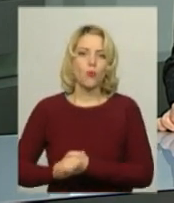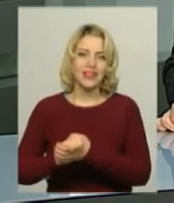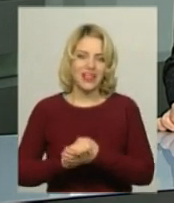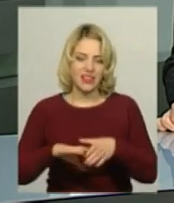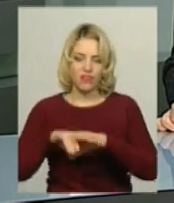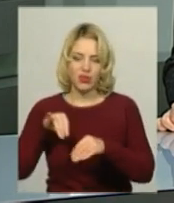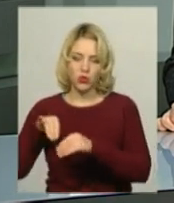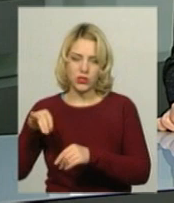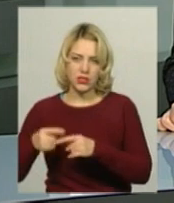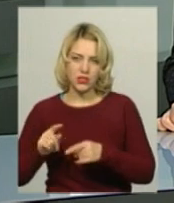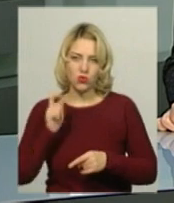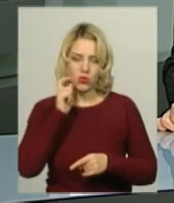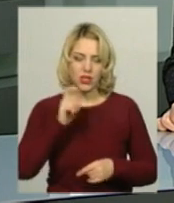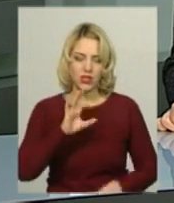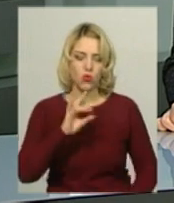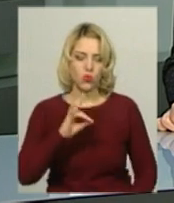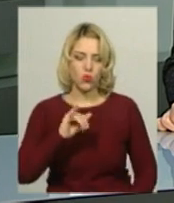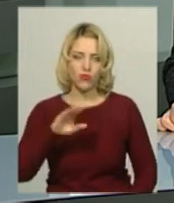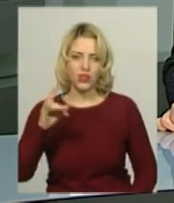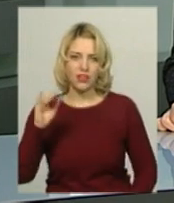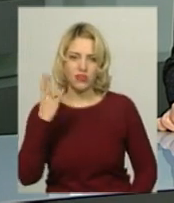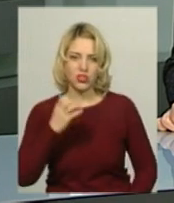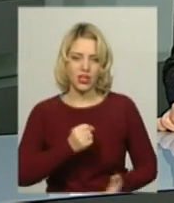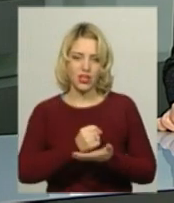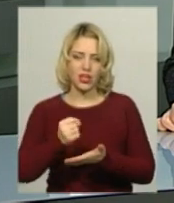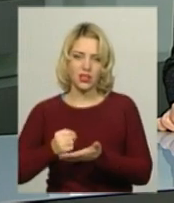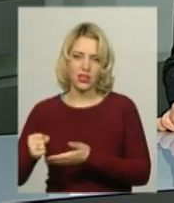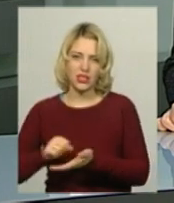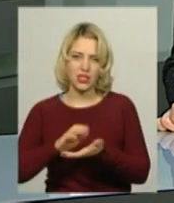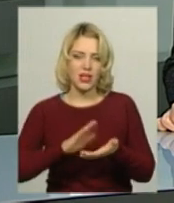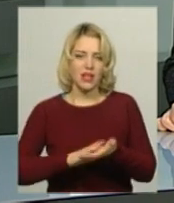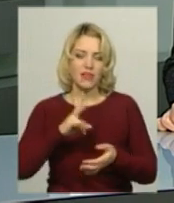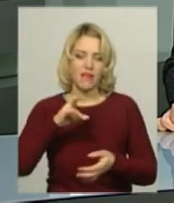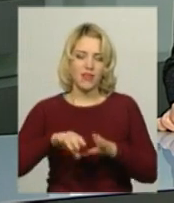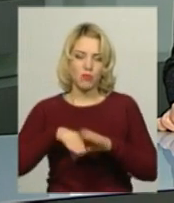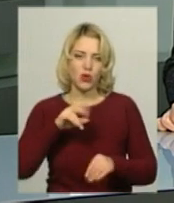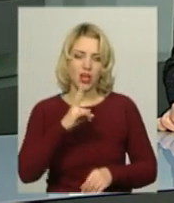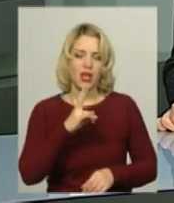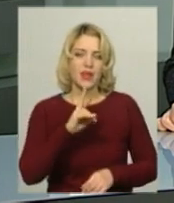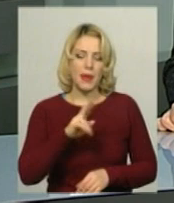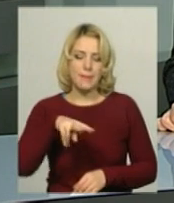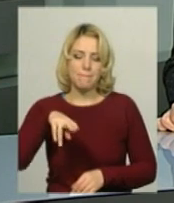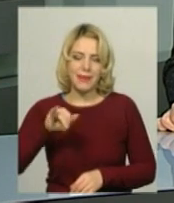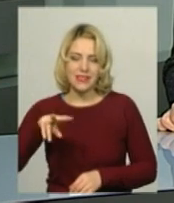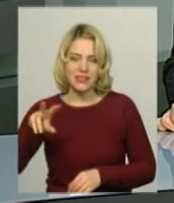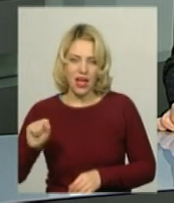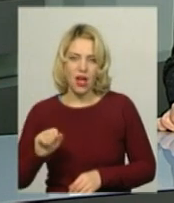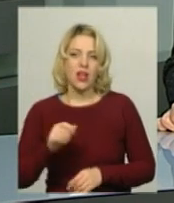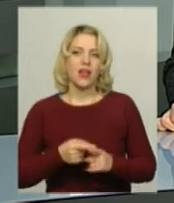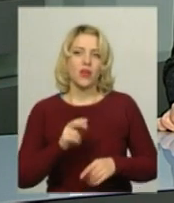України» Юрій Ануфріїв, чотири кандидати зареєструвалися на вибори голови Ямпільської селочної ради, Улашанівської громади – 5,